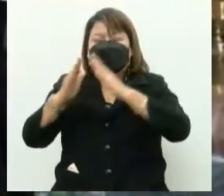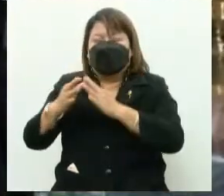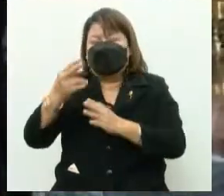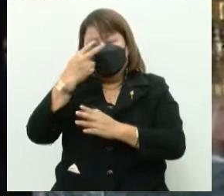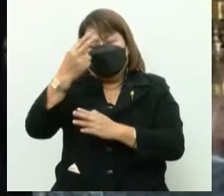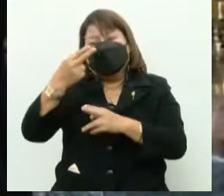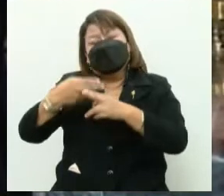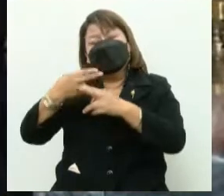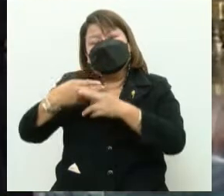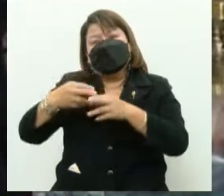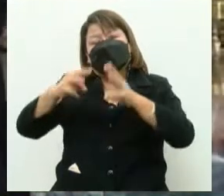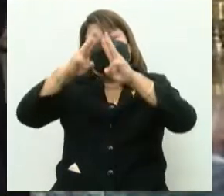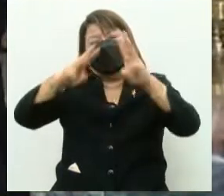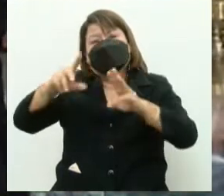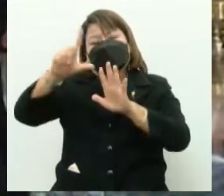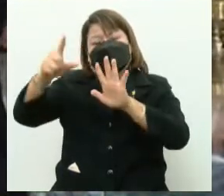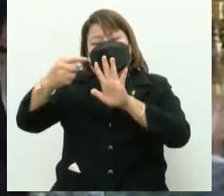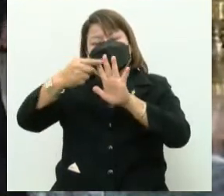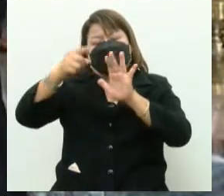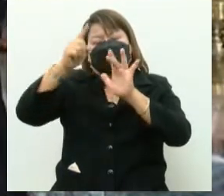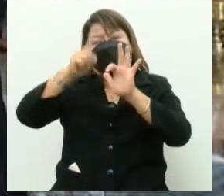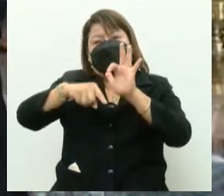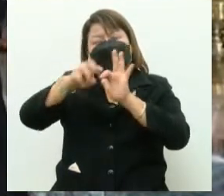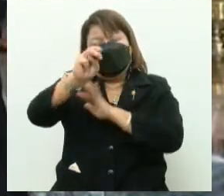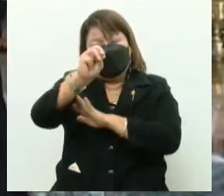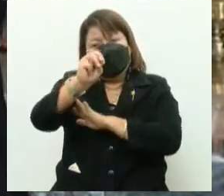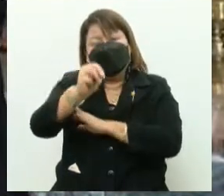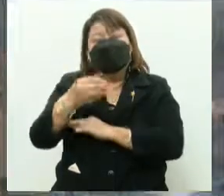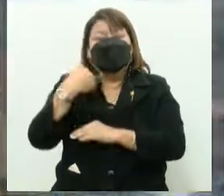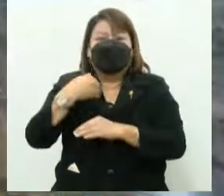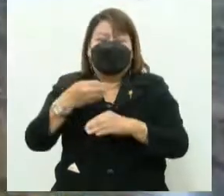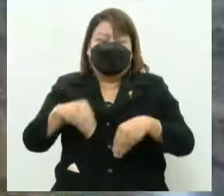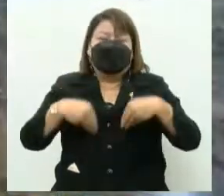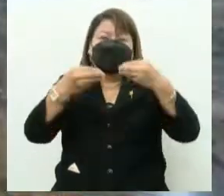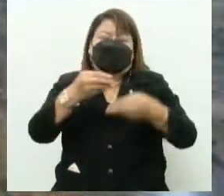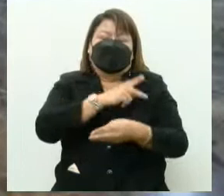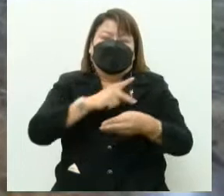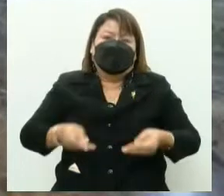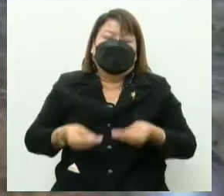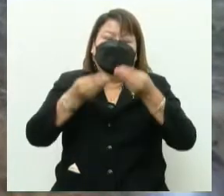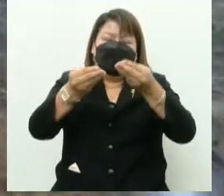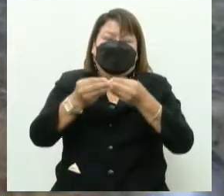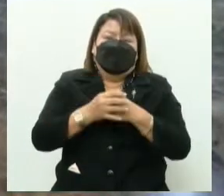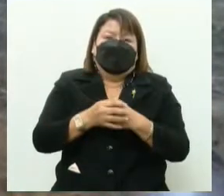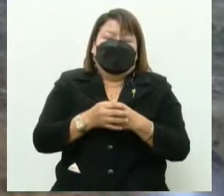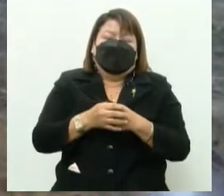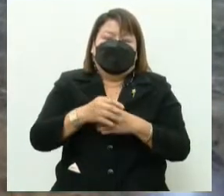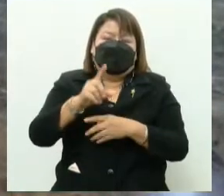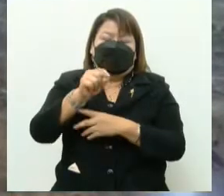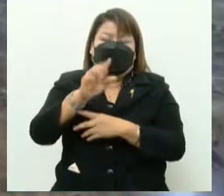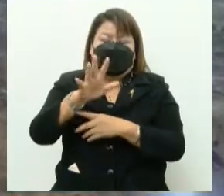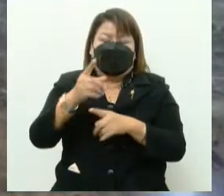มหรือวัดตลาดใต้วัดได้รับพระราชทานวิสุงครามสีมาเมื่อวันที่25สิงหา